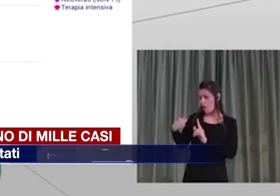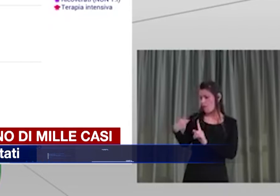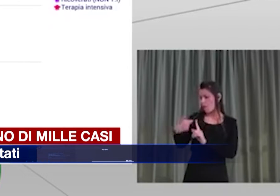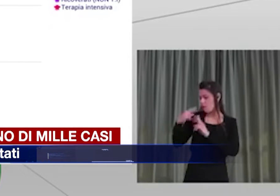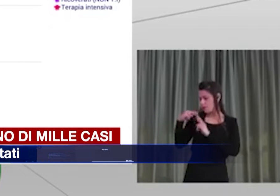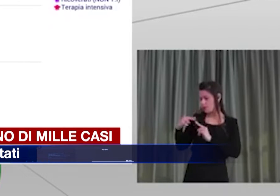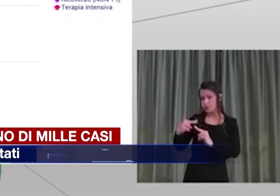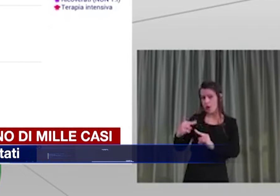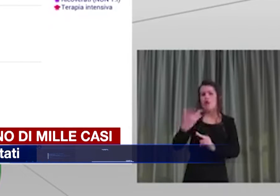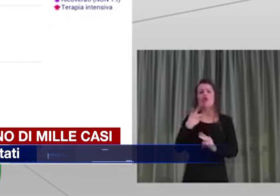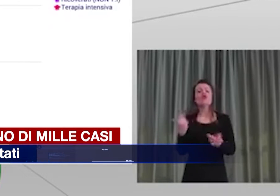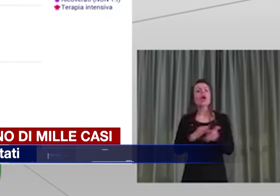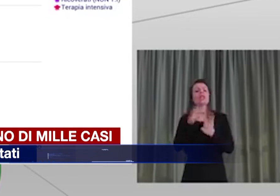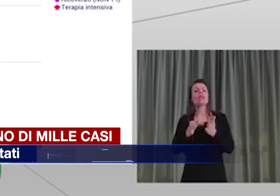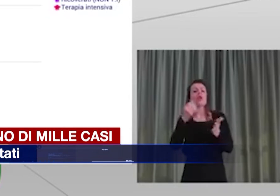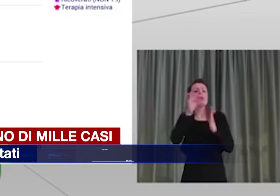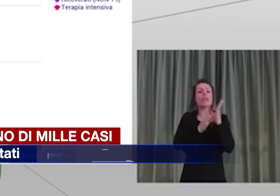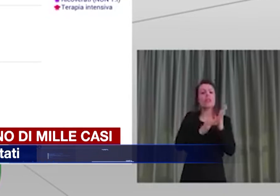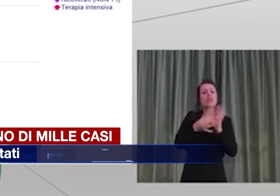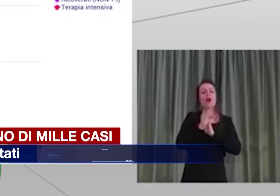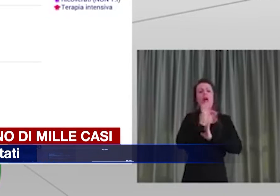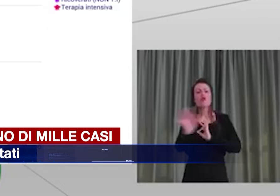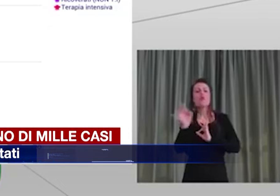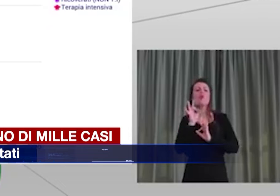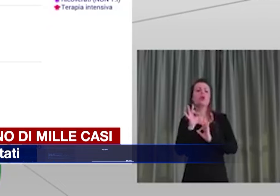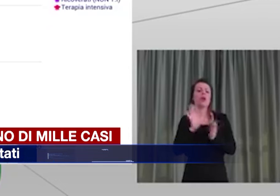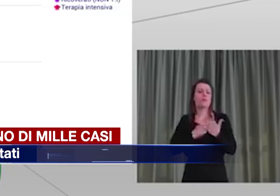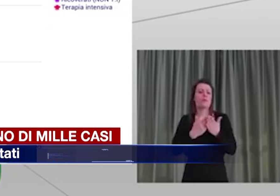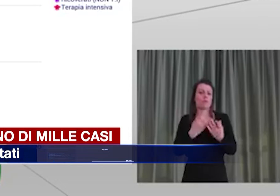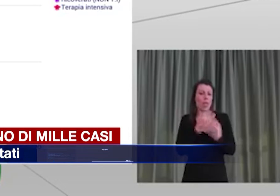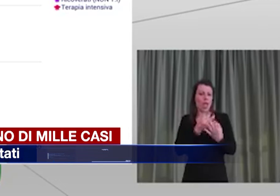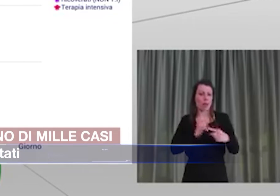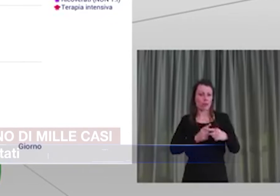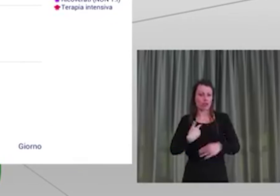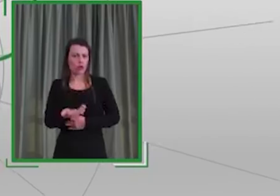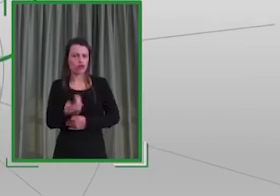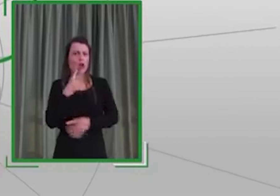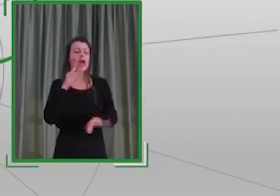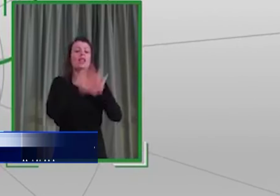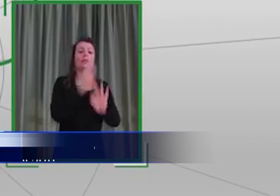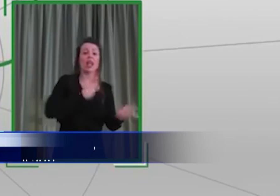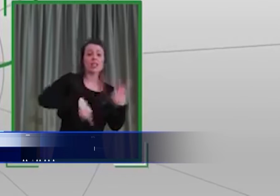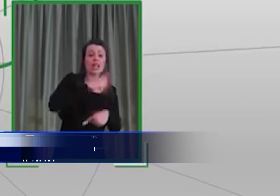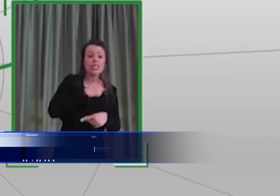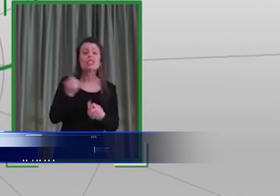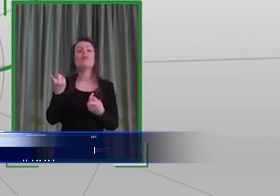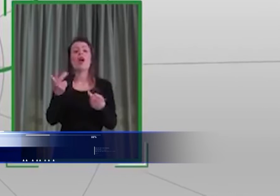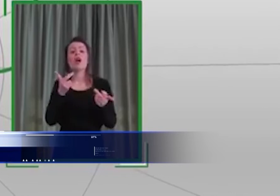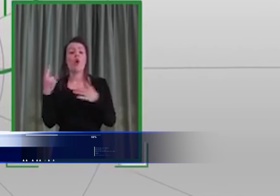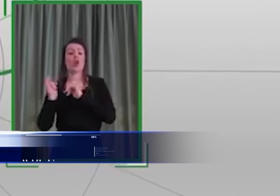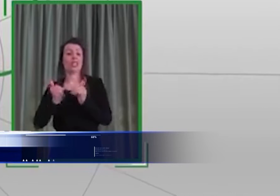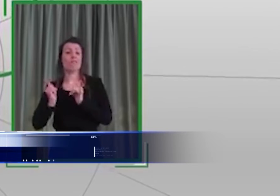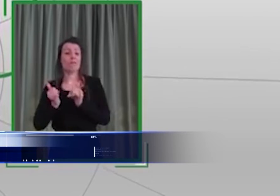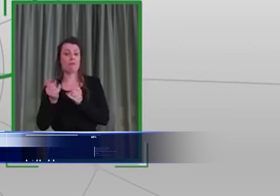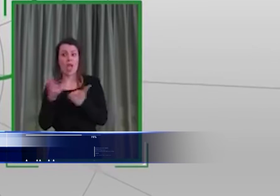migliorativi come i dimessi, come le terapie intensive. Abbiamo ancora tanti decessi, quindi noi dobbiamo dire chiaramente